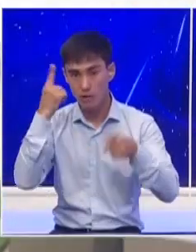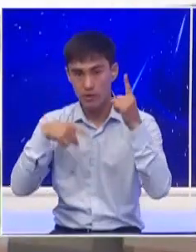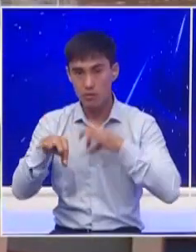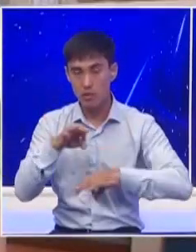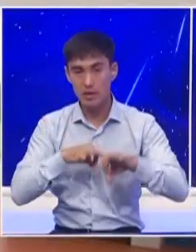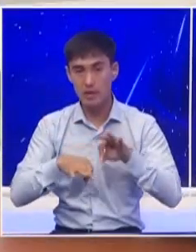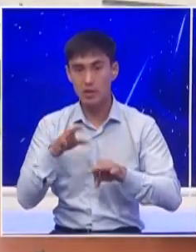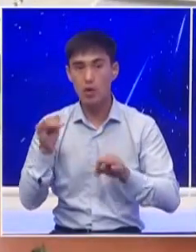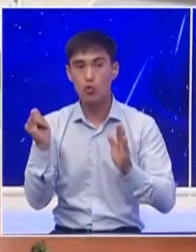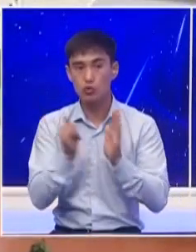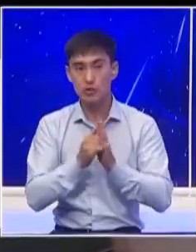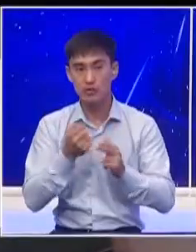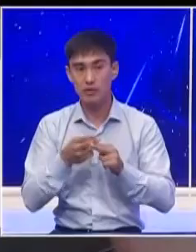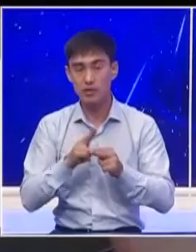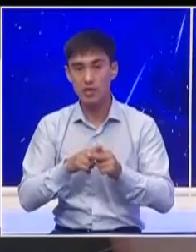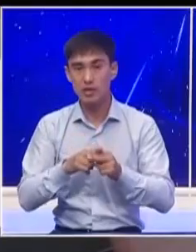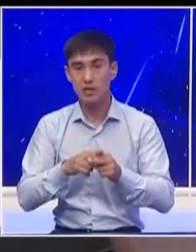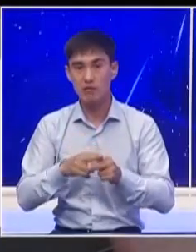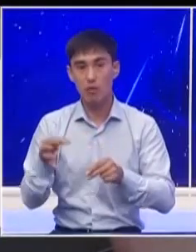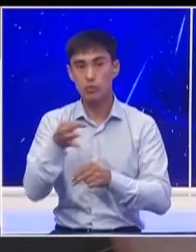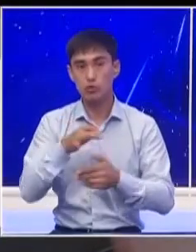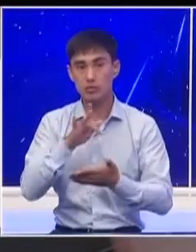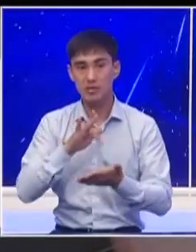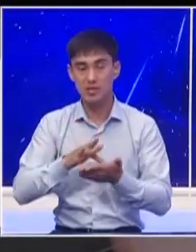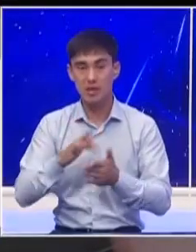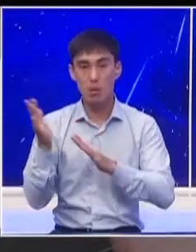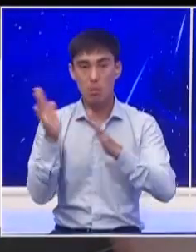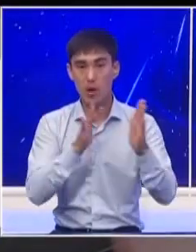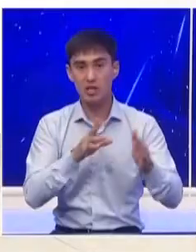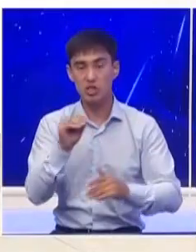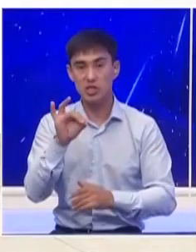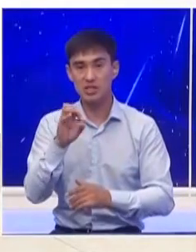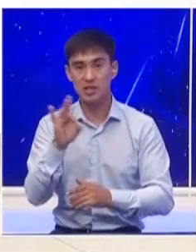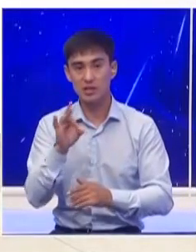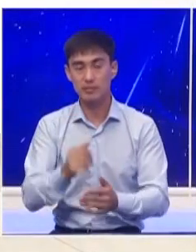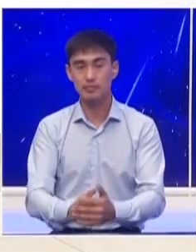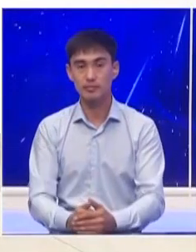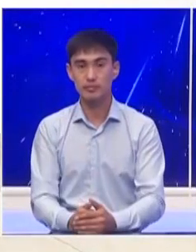проекта намерены установить это устройство и в областном центре, в парке отдыха «Жастар».